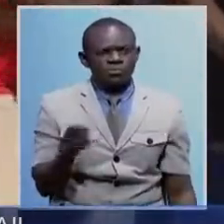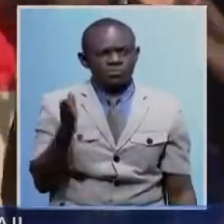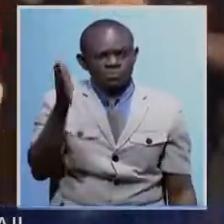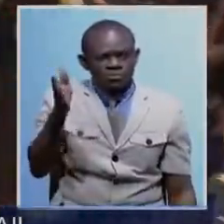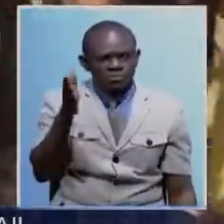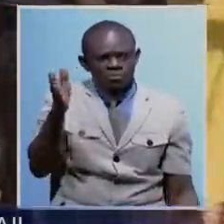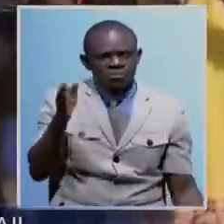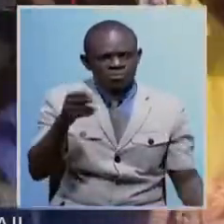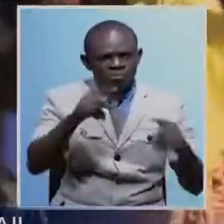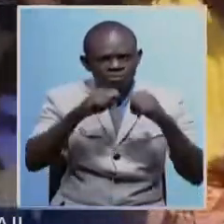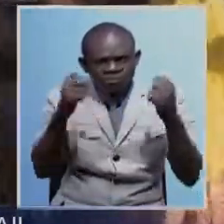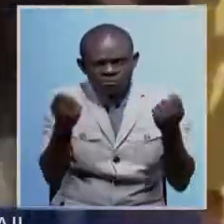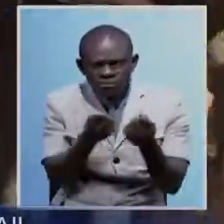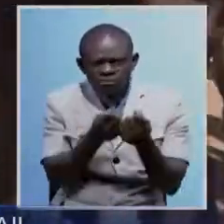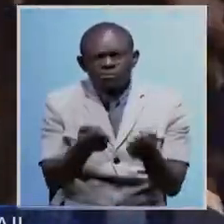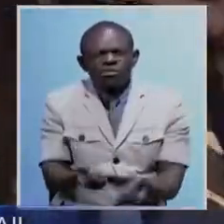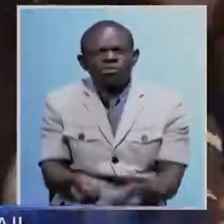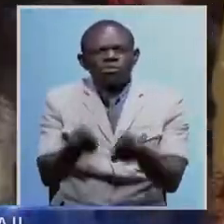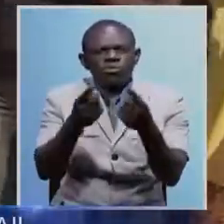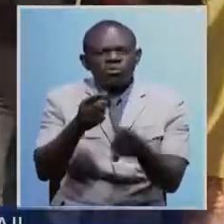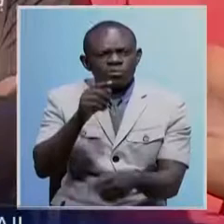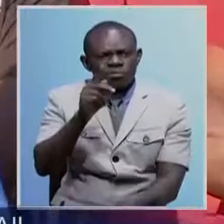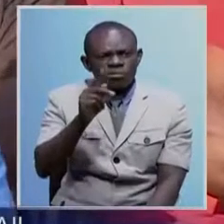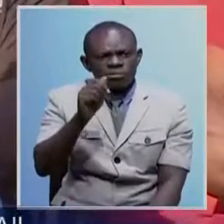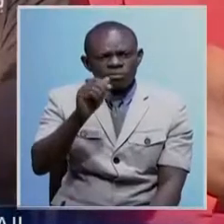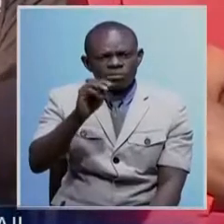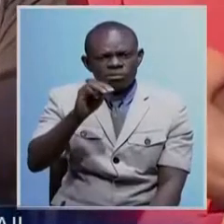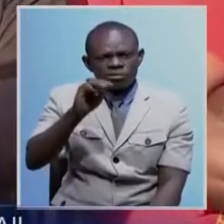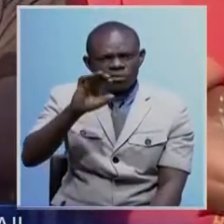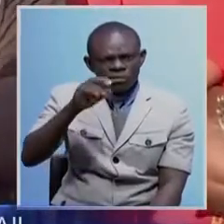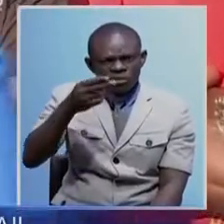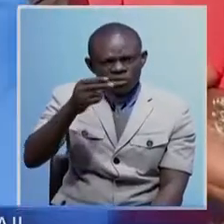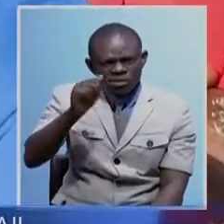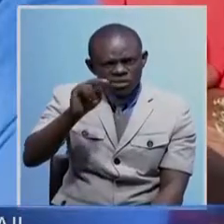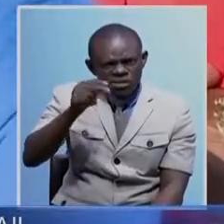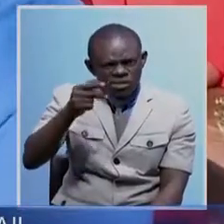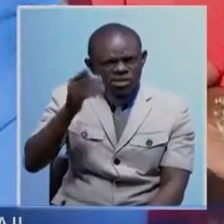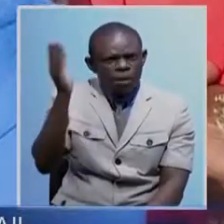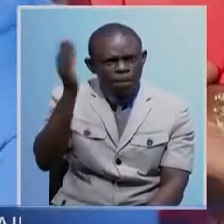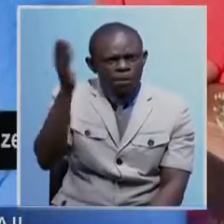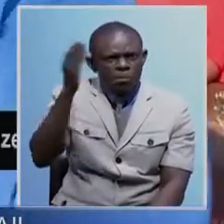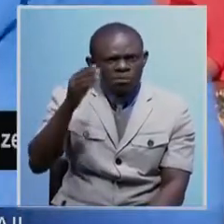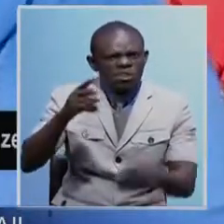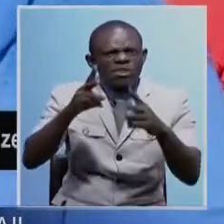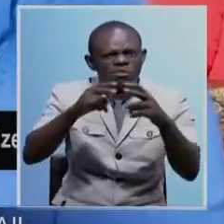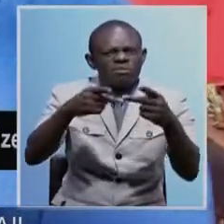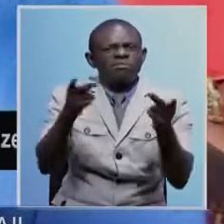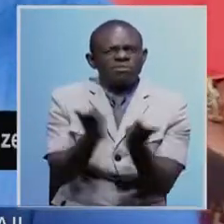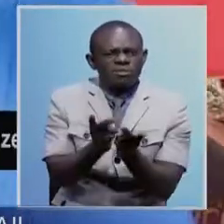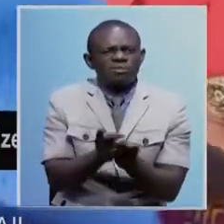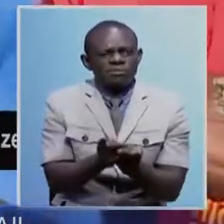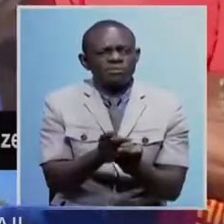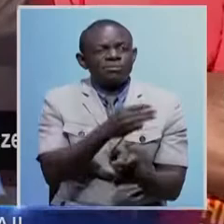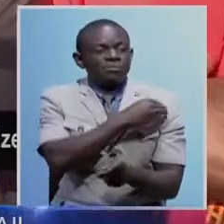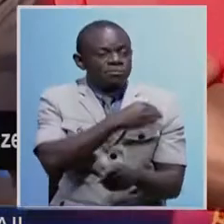in Kamchanga, a rural community south of Chingola. MP Musuma, alingira isa imane chishime chishuma na menshiyara